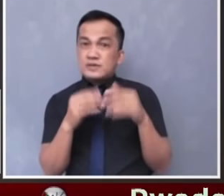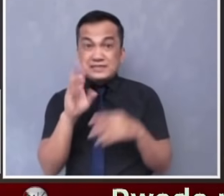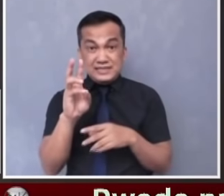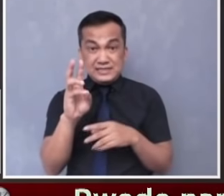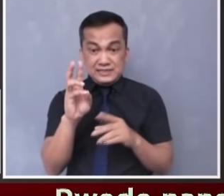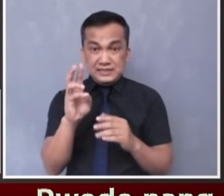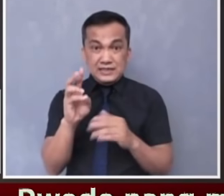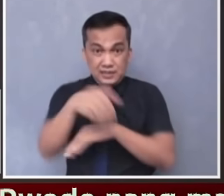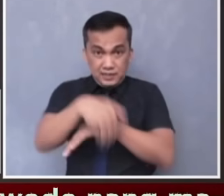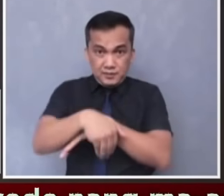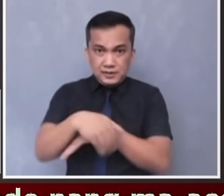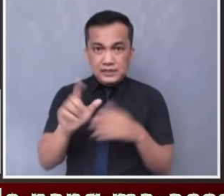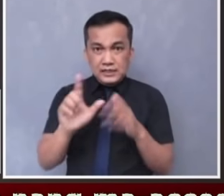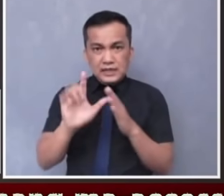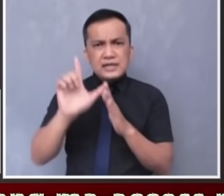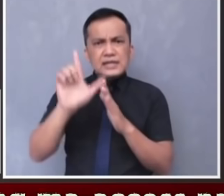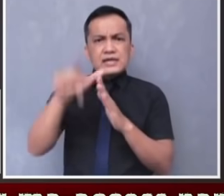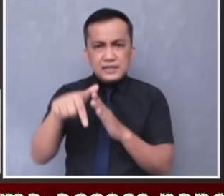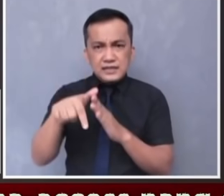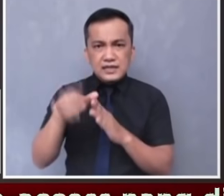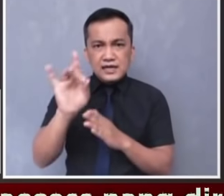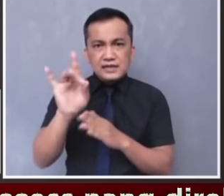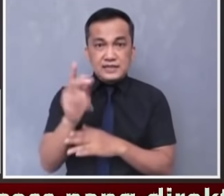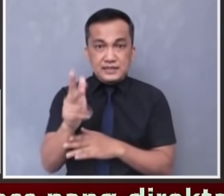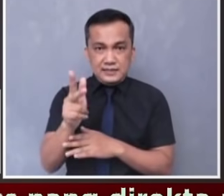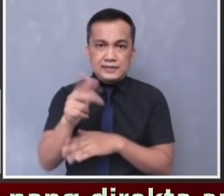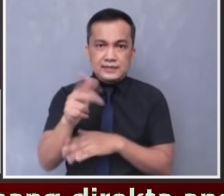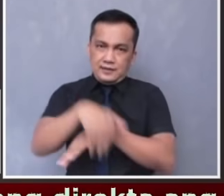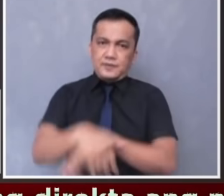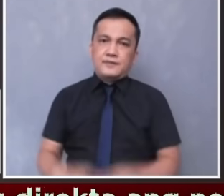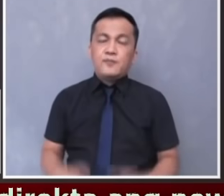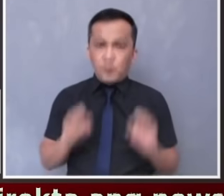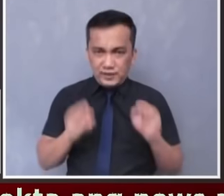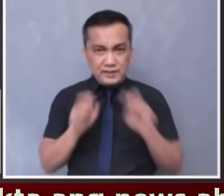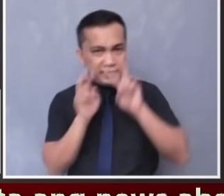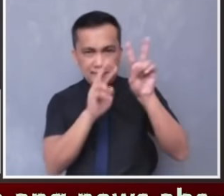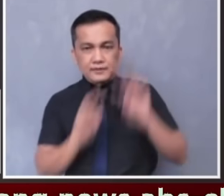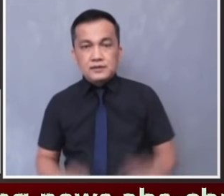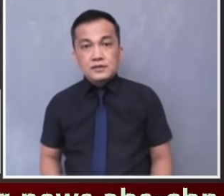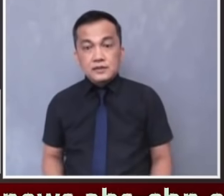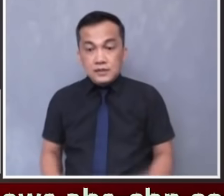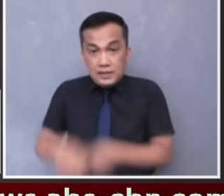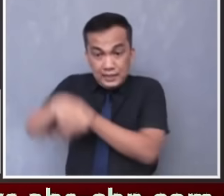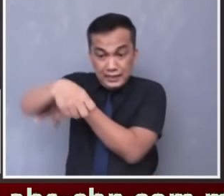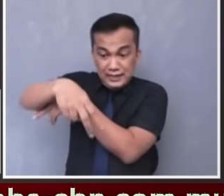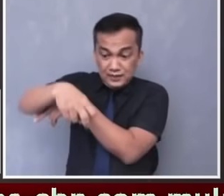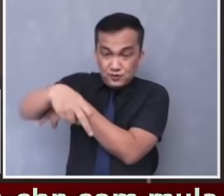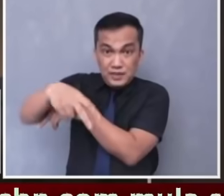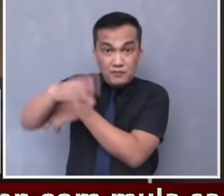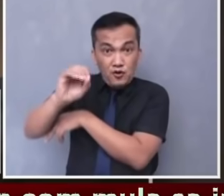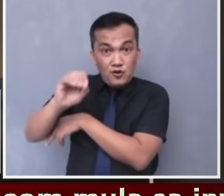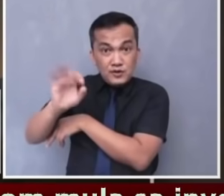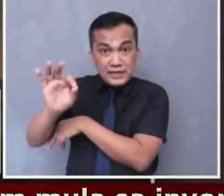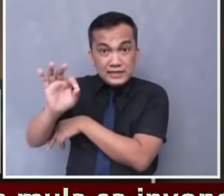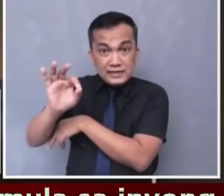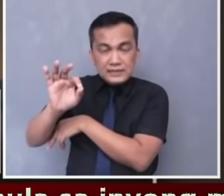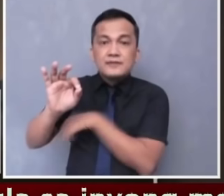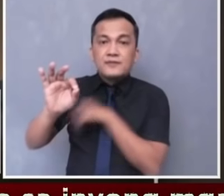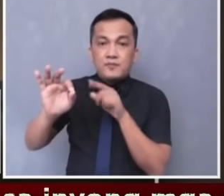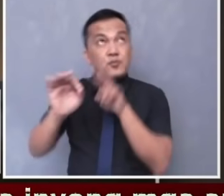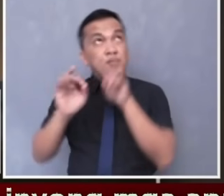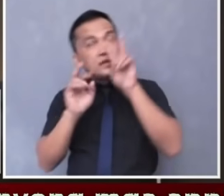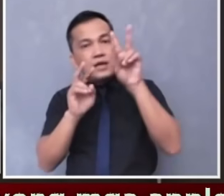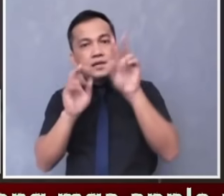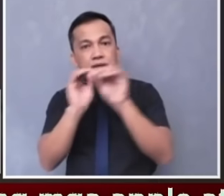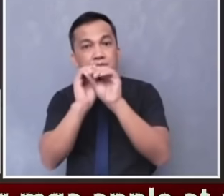hanggang mamayang pasado alas 8:30 ng gabi. Mamayang 12:09 ng madaling araw naman ay ang